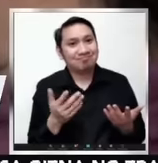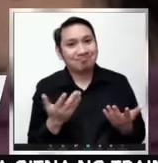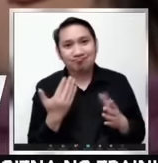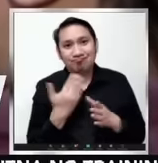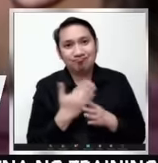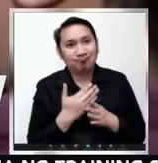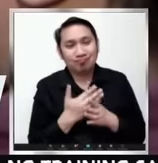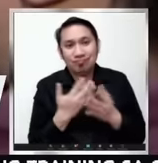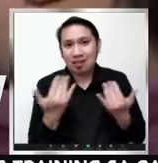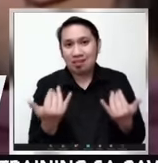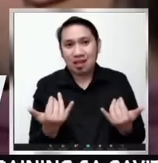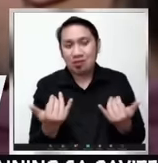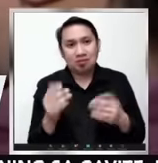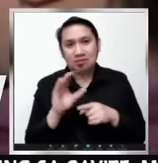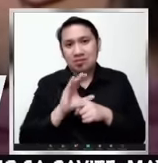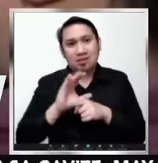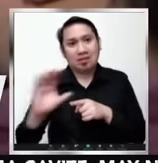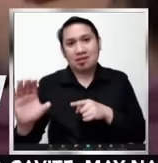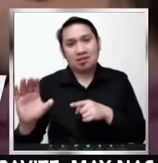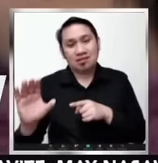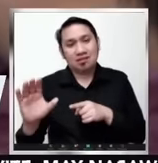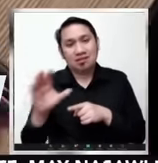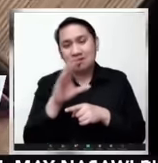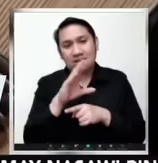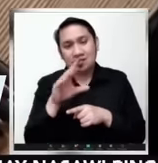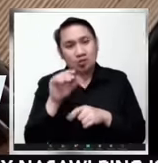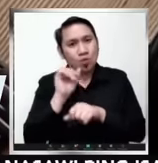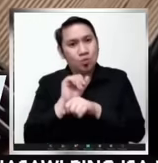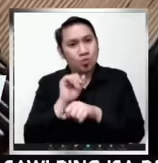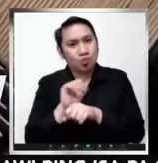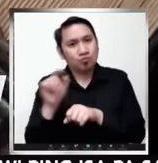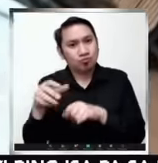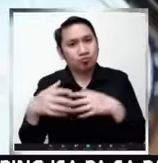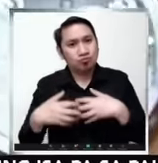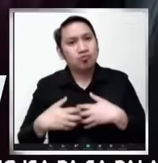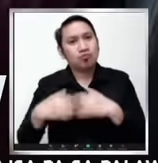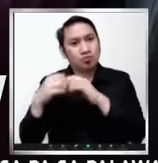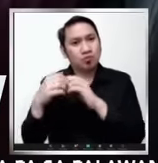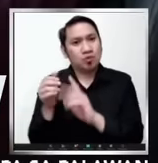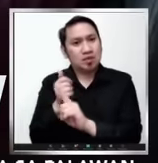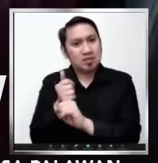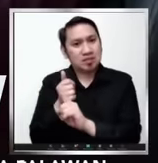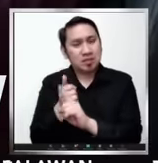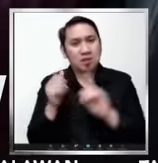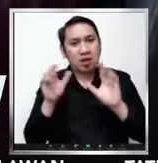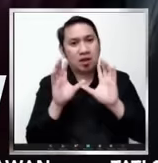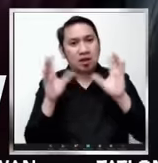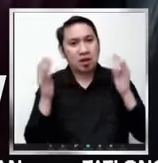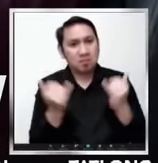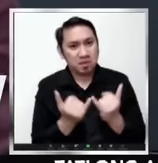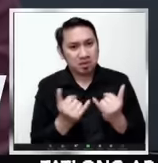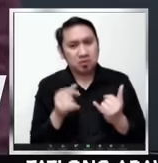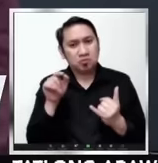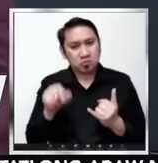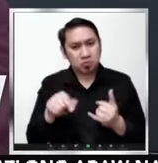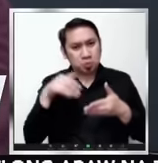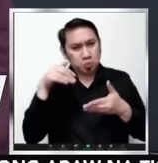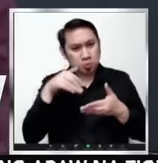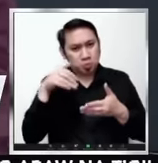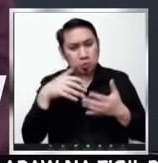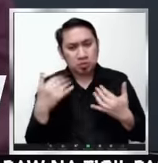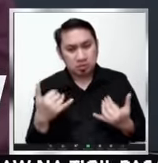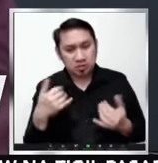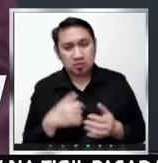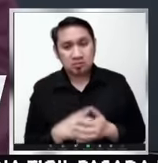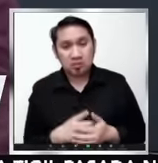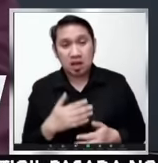career at instrumento para makapagtatag si Matthew ng sariling kumpanya habang nag-aaral pa? Am I securing my